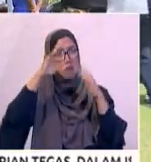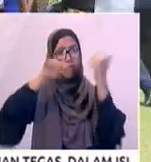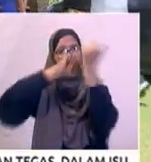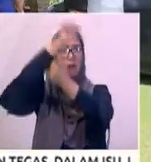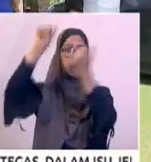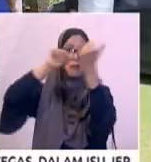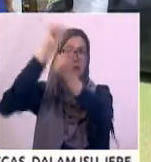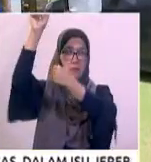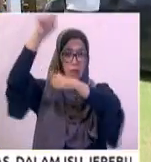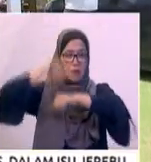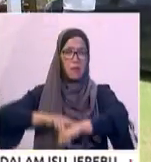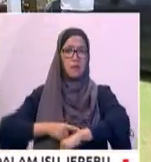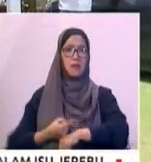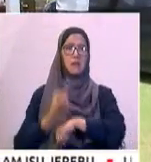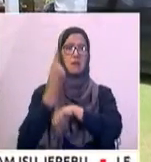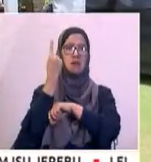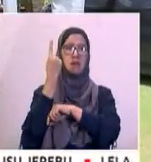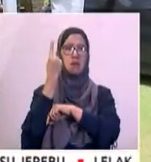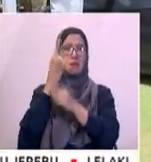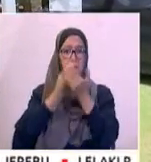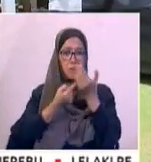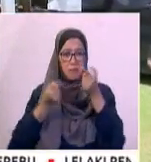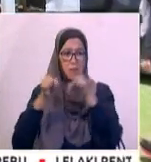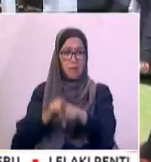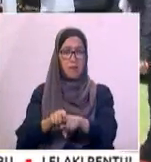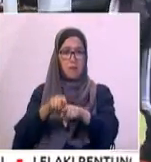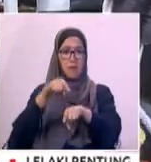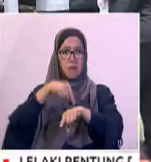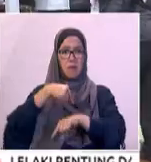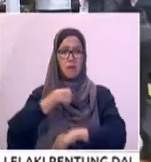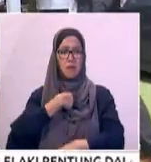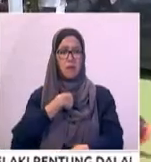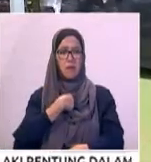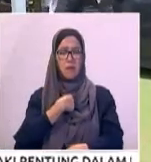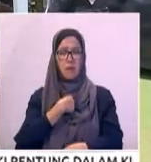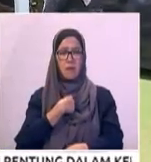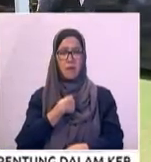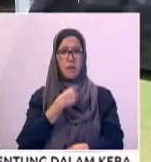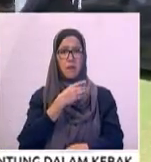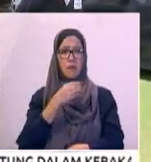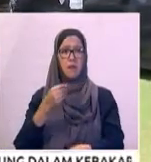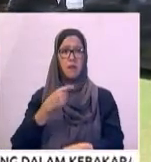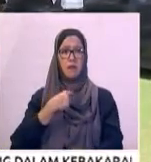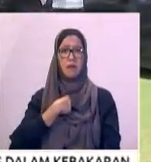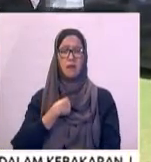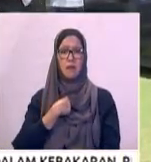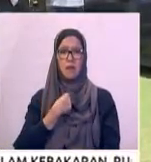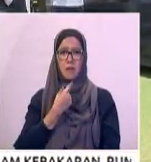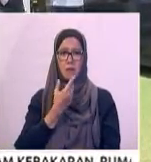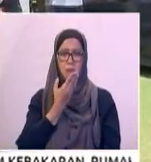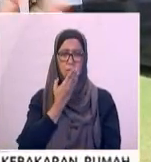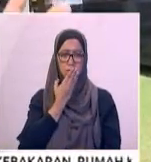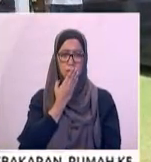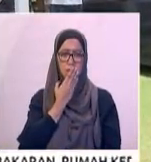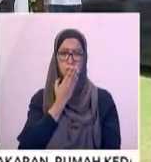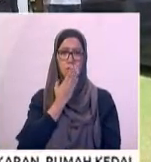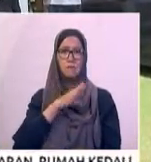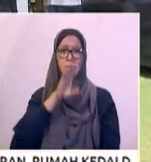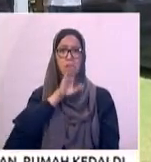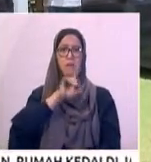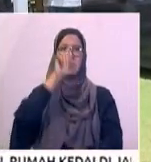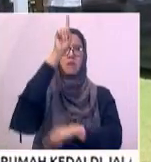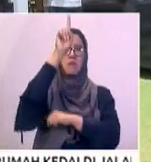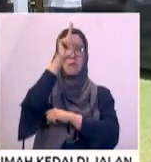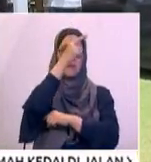kali pertama. Apa yang berlaku pada pakcik? Jadi, pakcik bersyukurlah pada Allah. Sebab semua keluarga pakcik